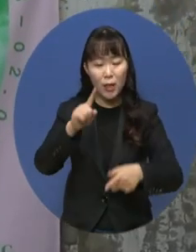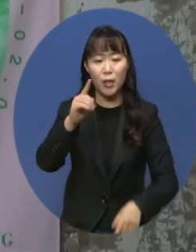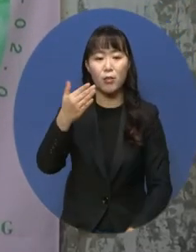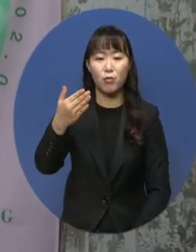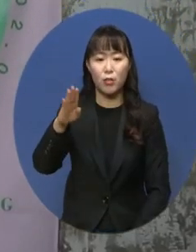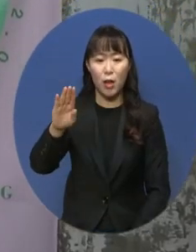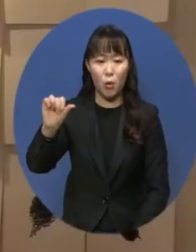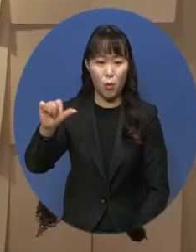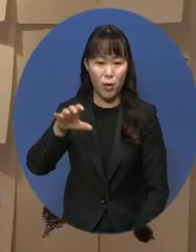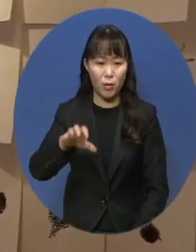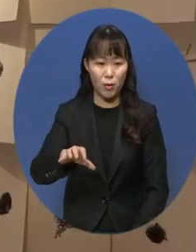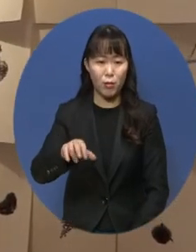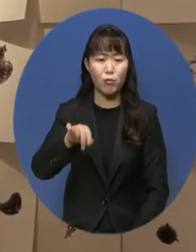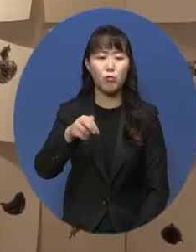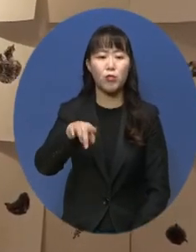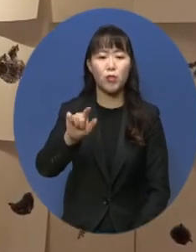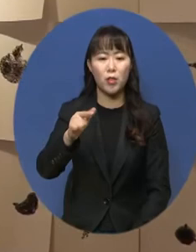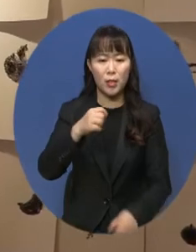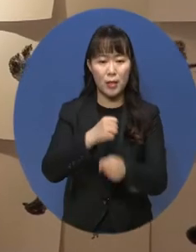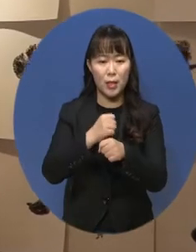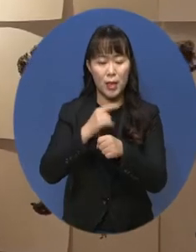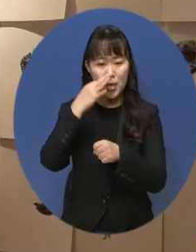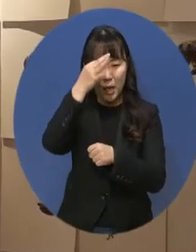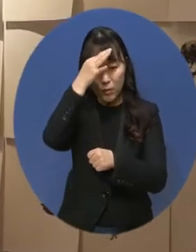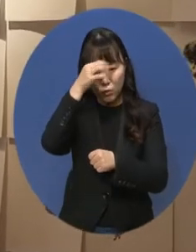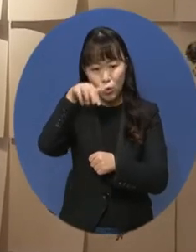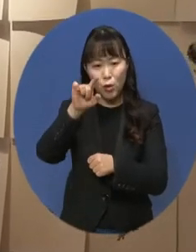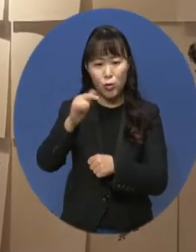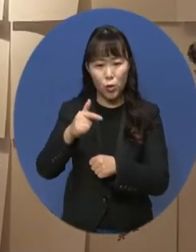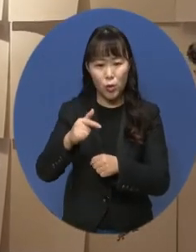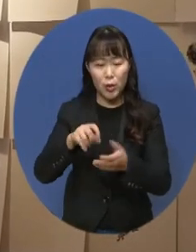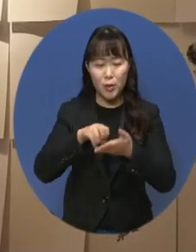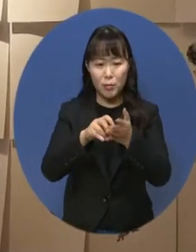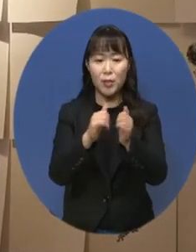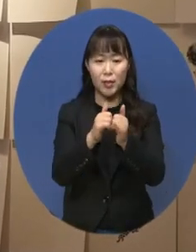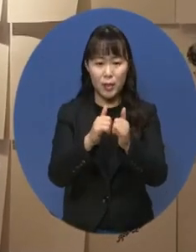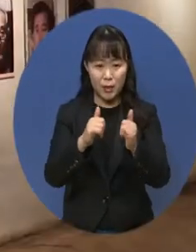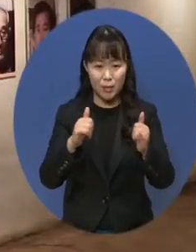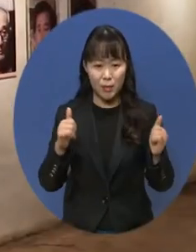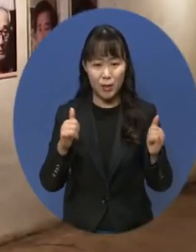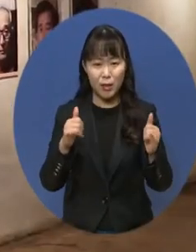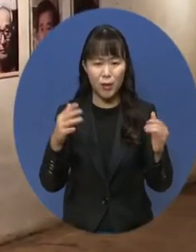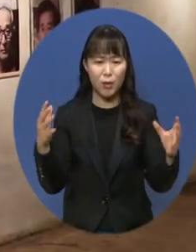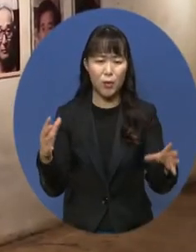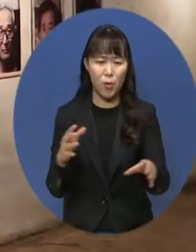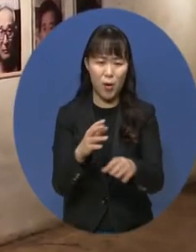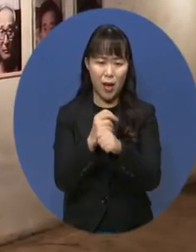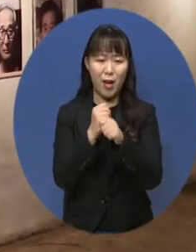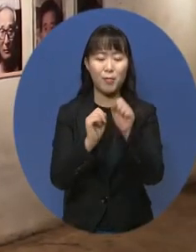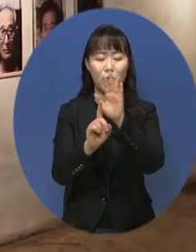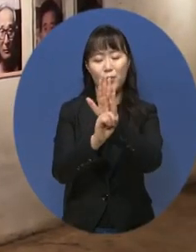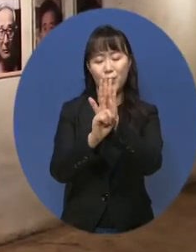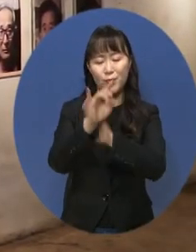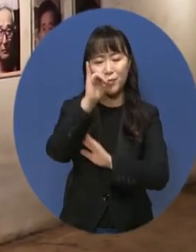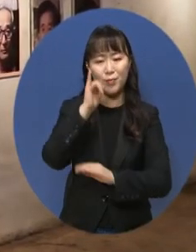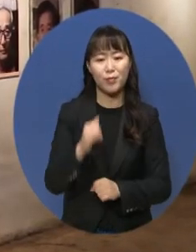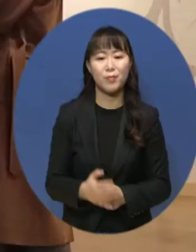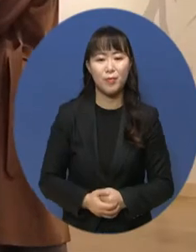1945에서는 순천창작예술촌 레지던시 입주작가로 활동한 작가들의 통합전시회가 열리고